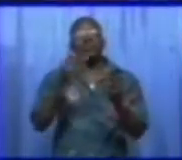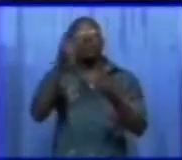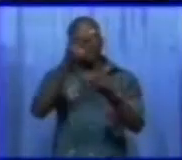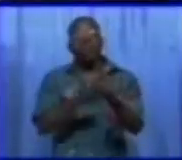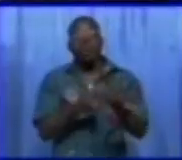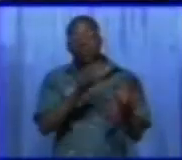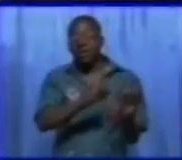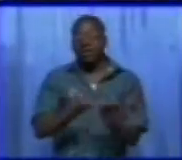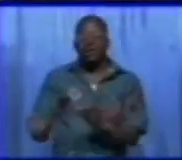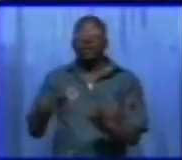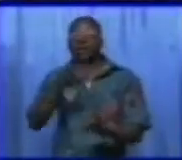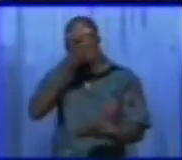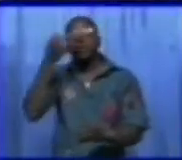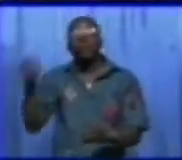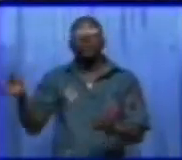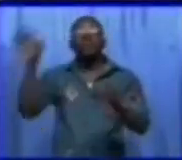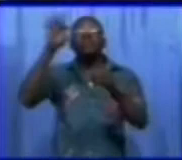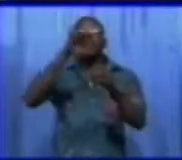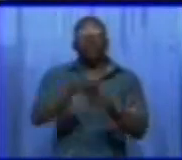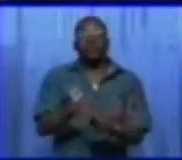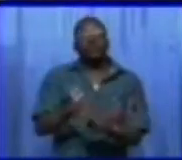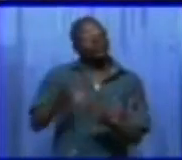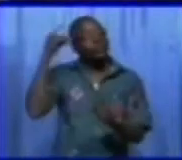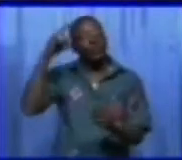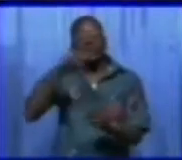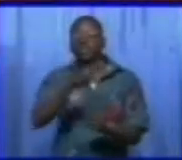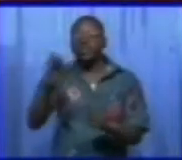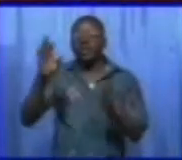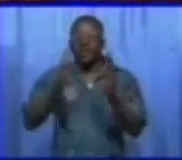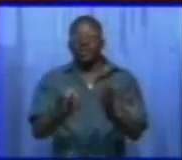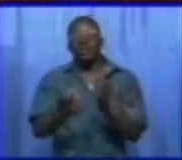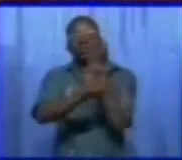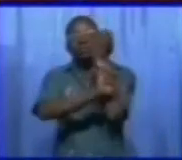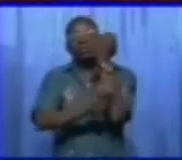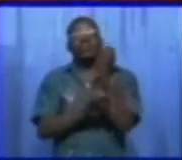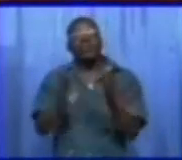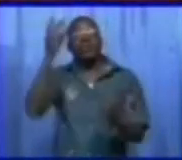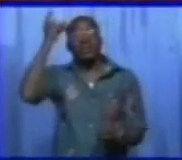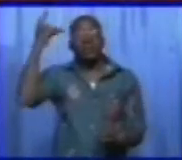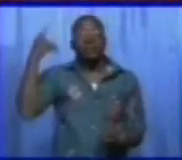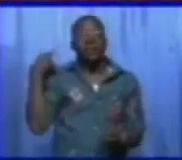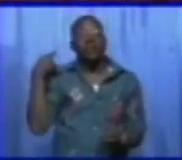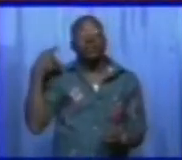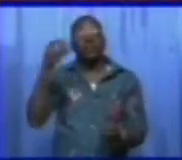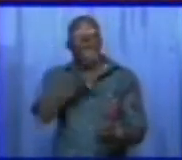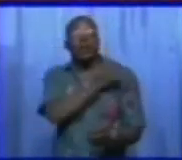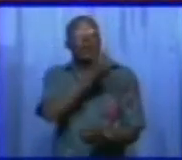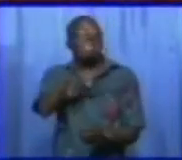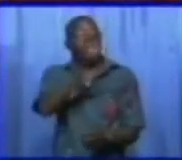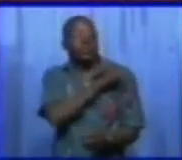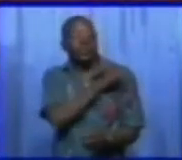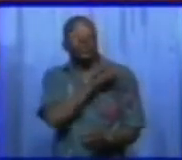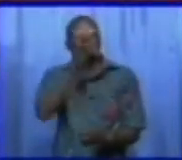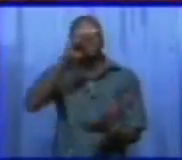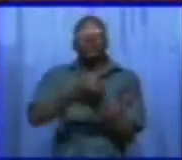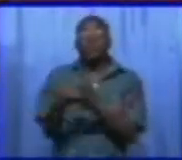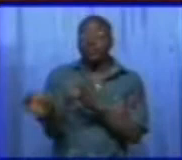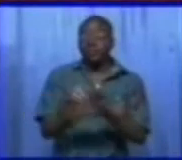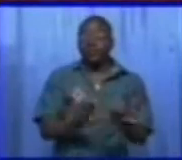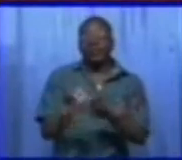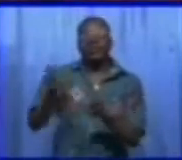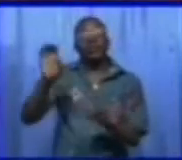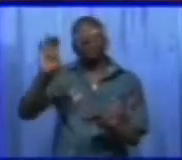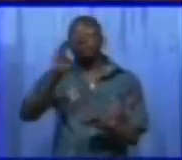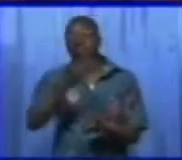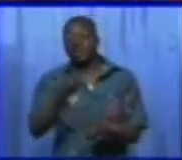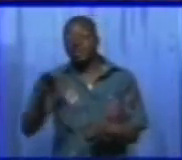organiser au mieux le vote des Burkinabés de l'étranger en 2015. Le député Adama Sosso veut savoir ce que fait le gouvernement face à la